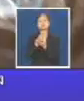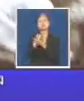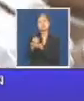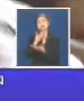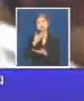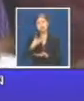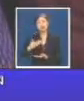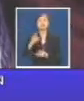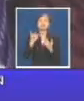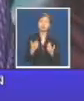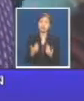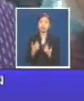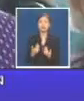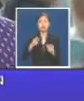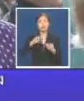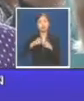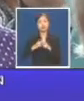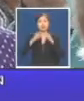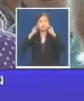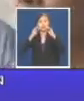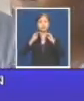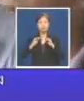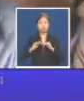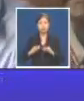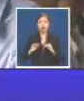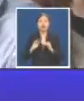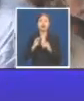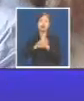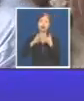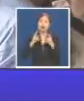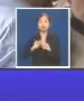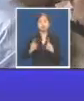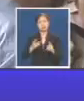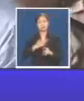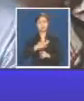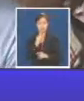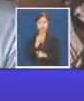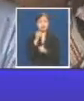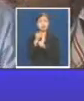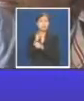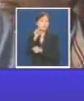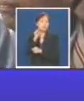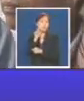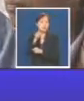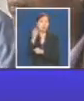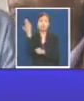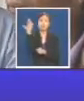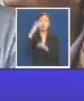แม้ว่าสถานการณ์จะเริ่มคลี่คลายครับแต่ว่าสิ่งที่ผมได้เร่งรัดในการประชุมเมื่อว